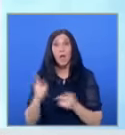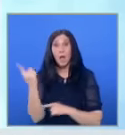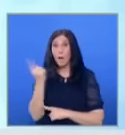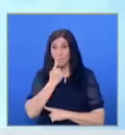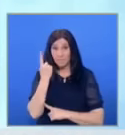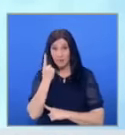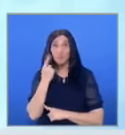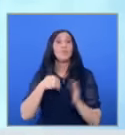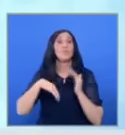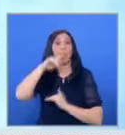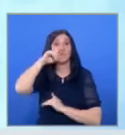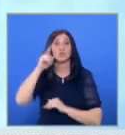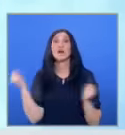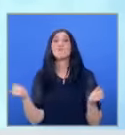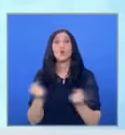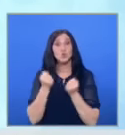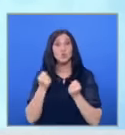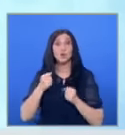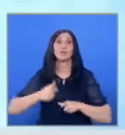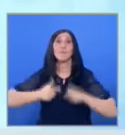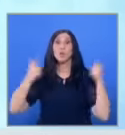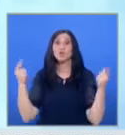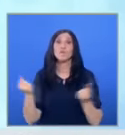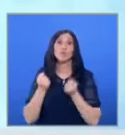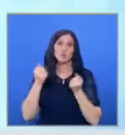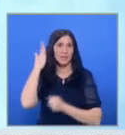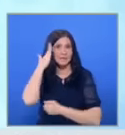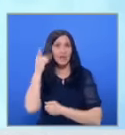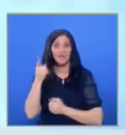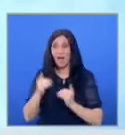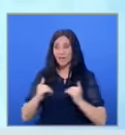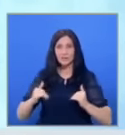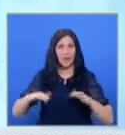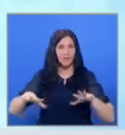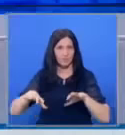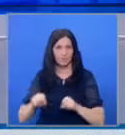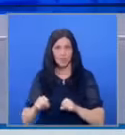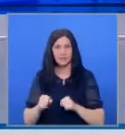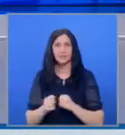първо и най-важно за функционирането, демократичното функциониране на страната, това е разделението на властите.